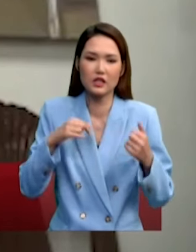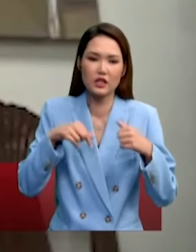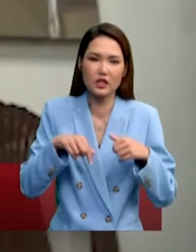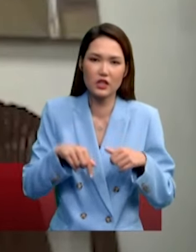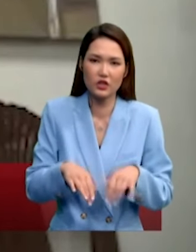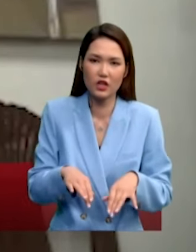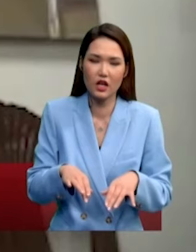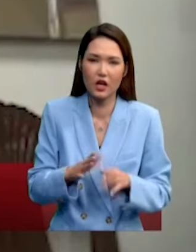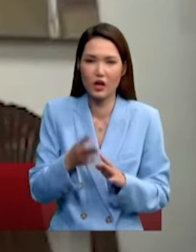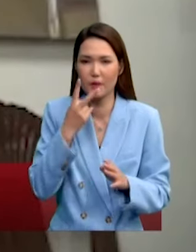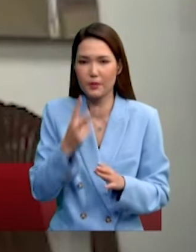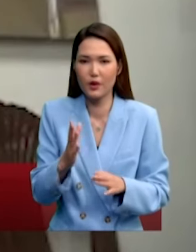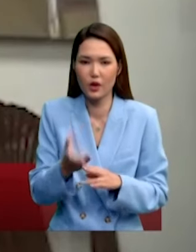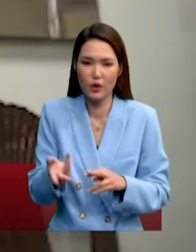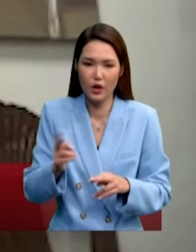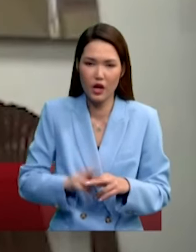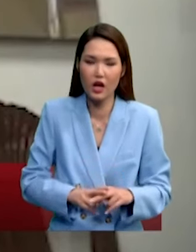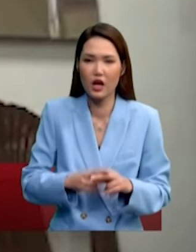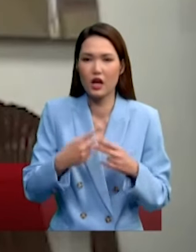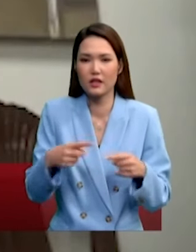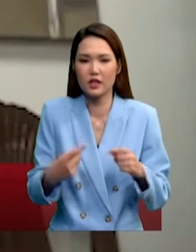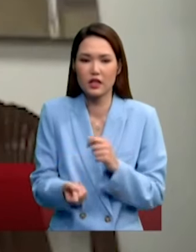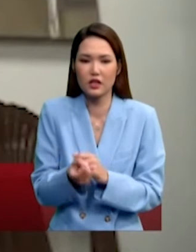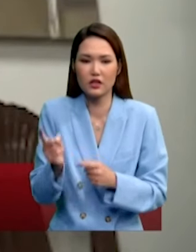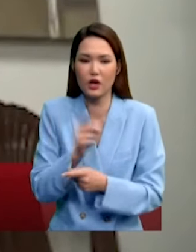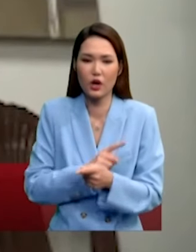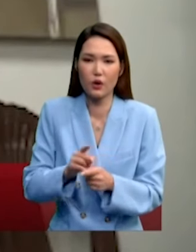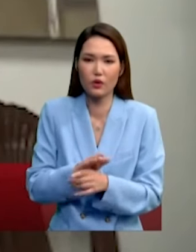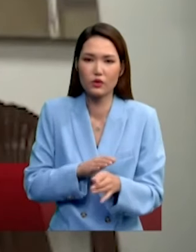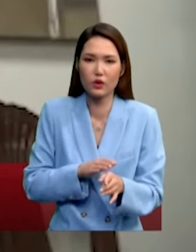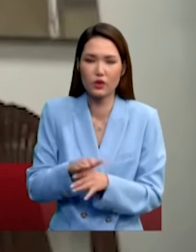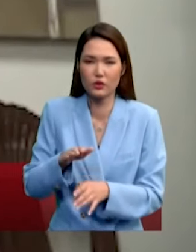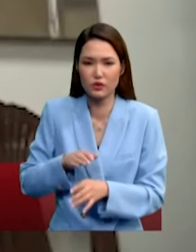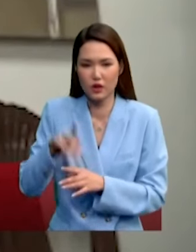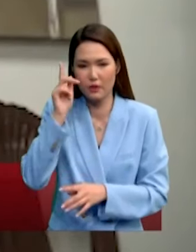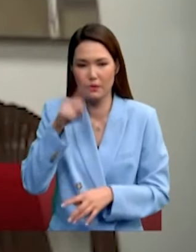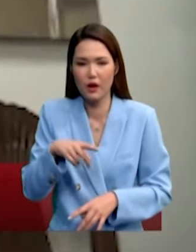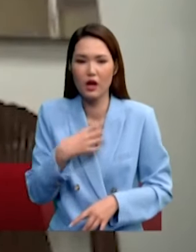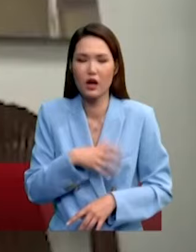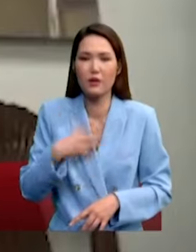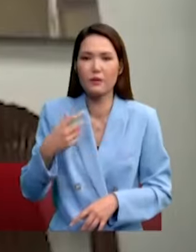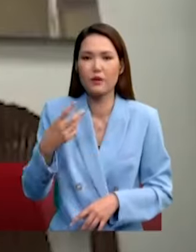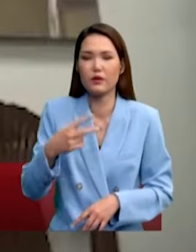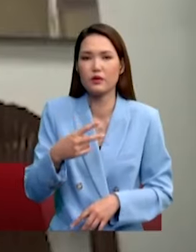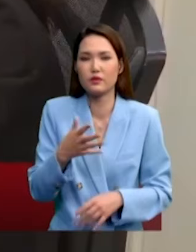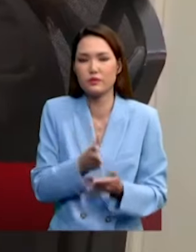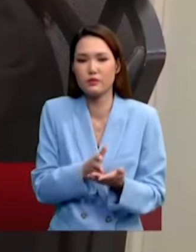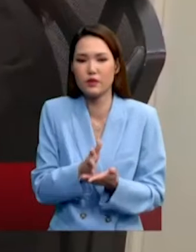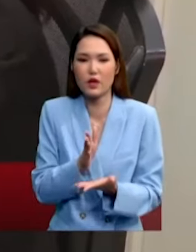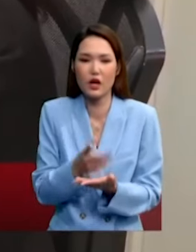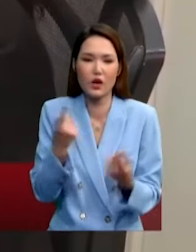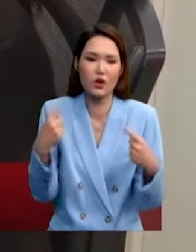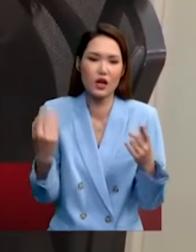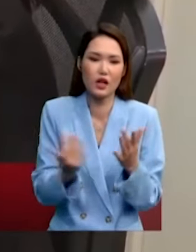емес екенін біліп отырмыз. Сондықтан ол жерде де әлі толық өзгерістер мен толықтырулар жасау керек екендігін реалды жағдай көрсетіп отыр деп айтуға негіз бар. Тағы